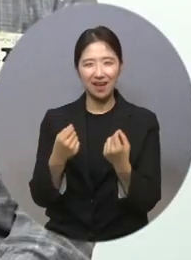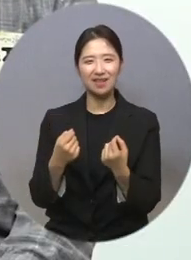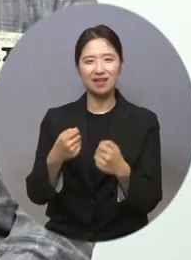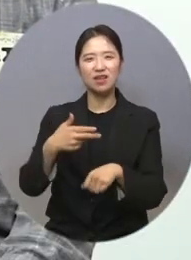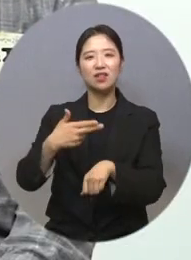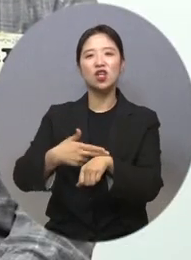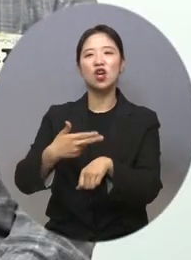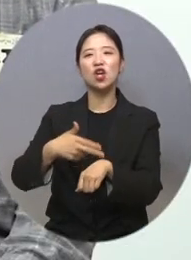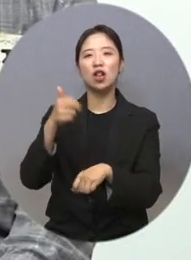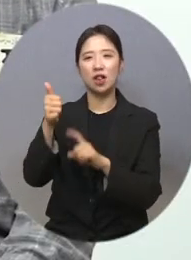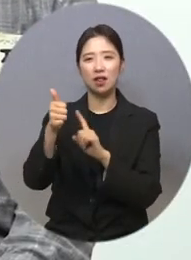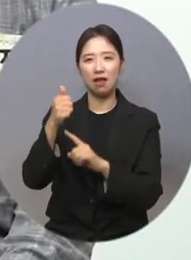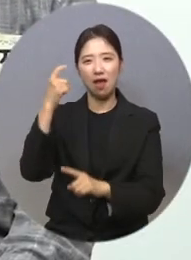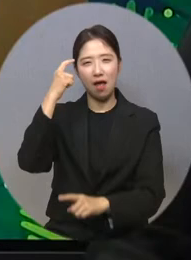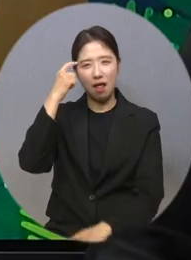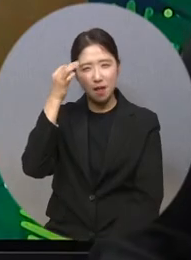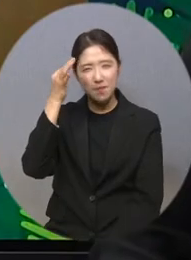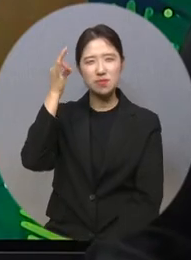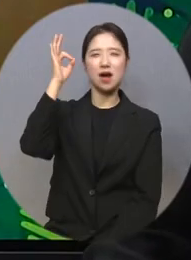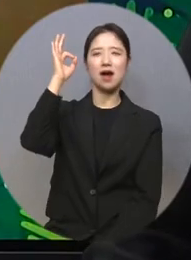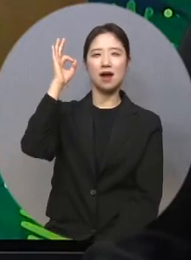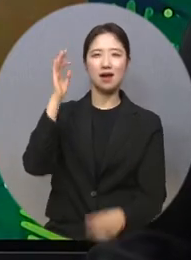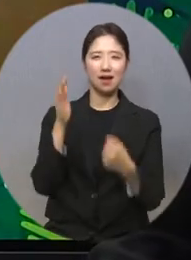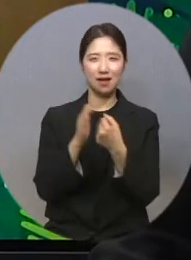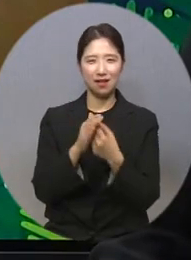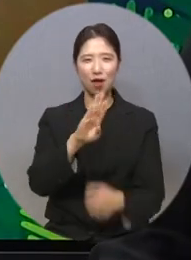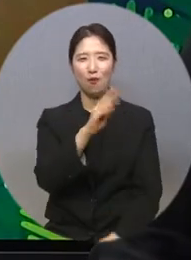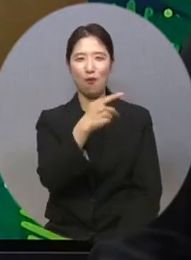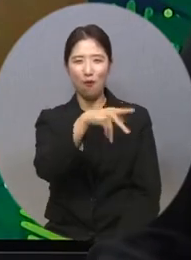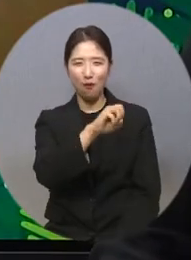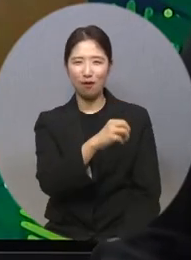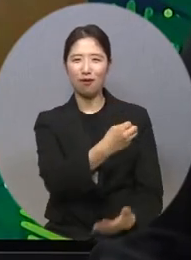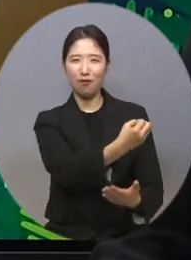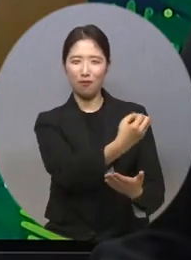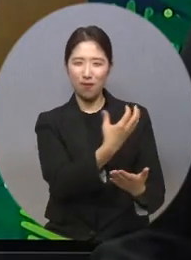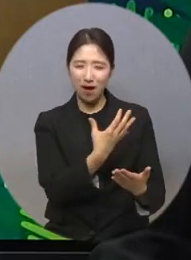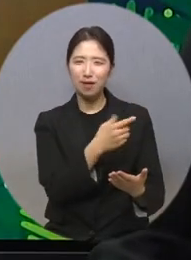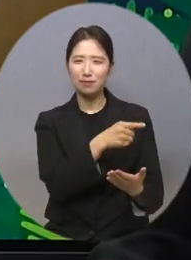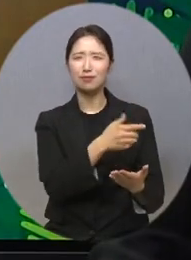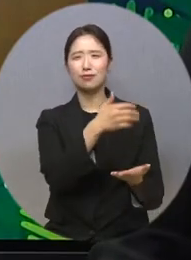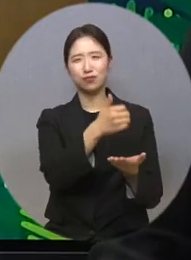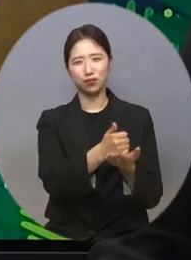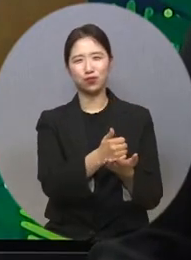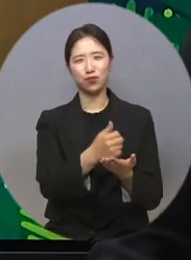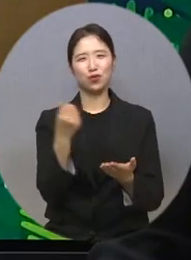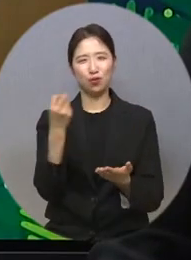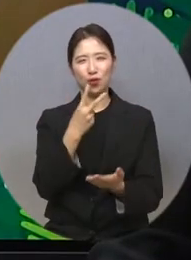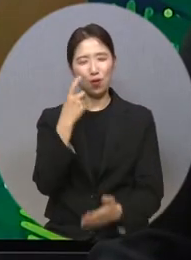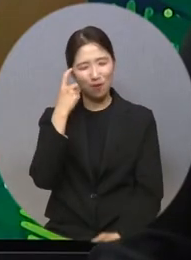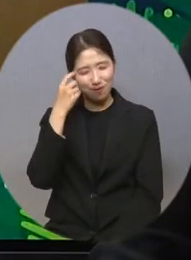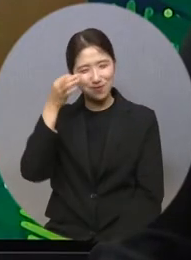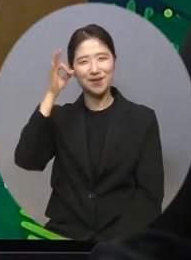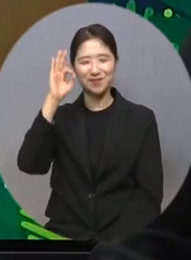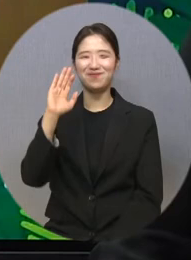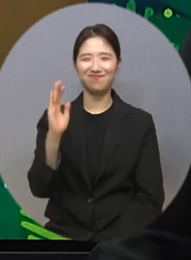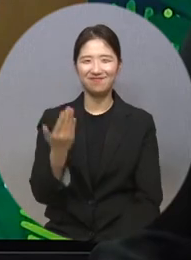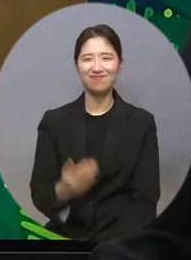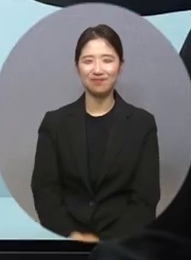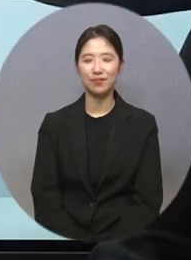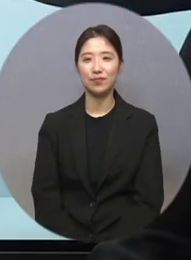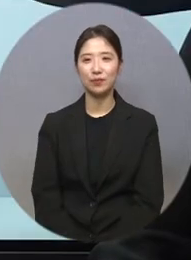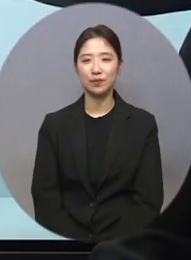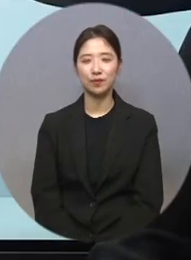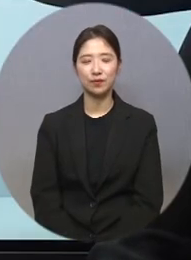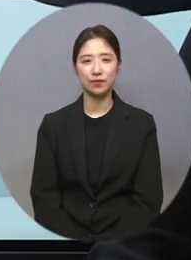주신 선생님 생각이 확 나면서 우리 보경님이 말씀 주셨던 그분도 갑자기 소환하고 싶어지는 생각이